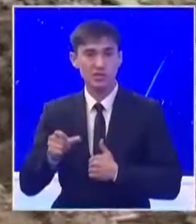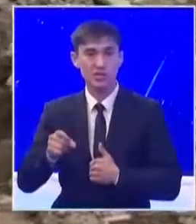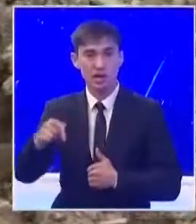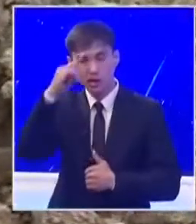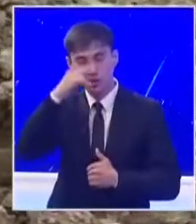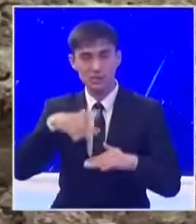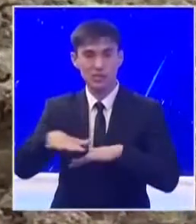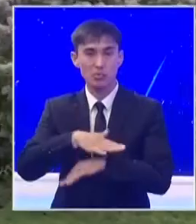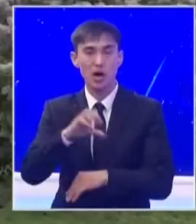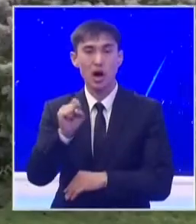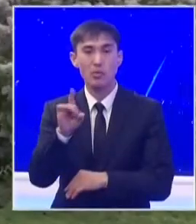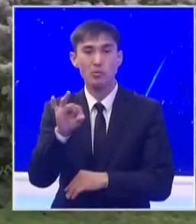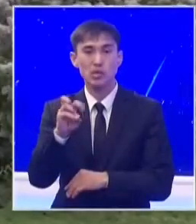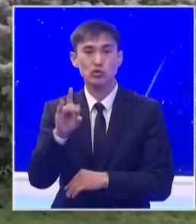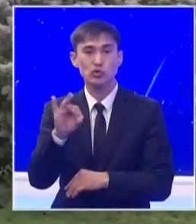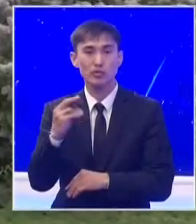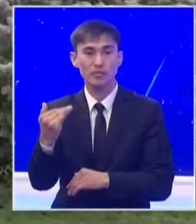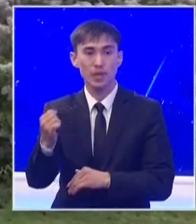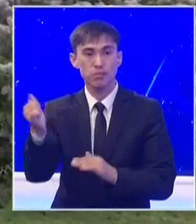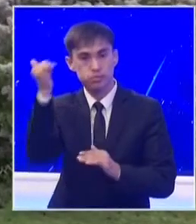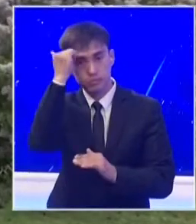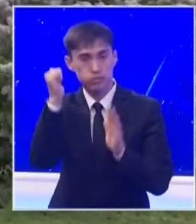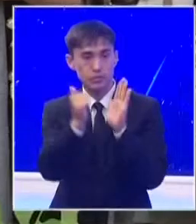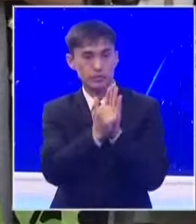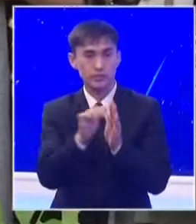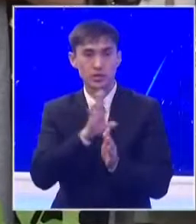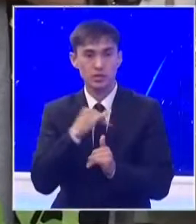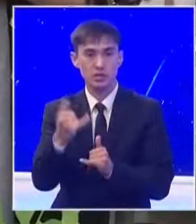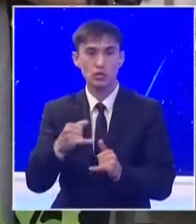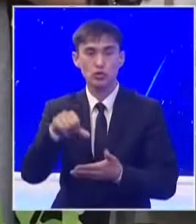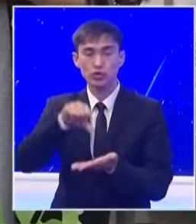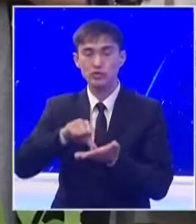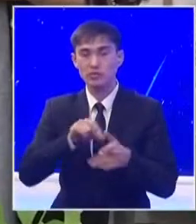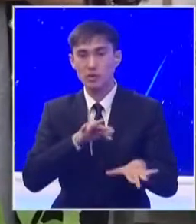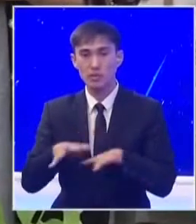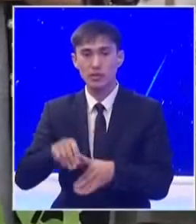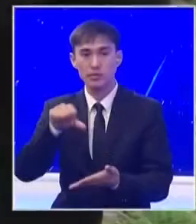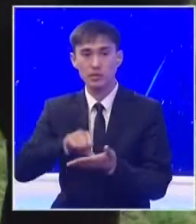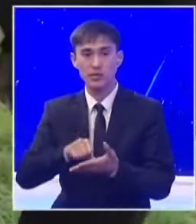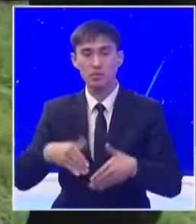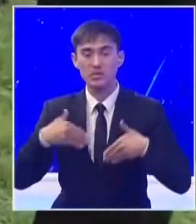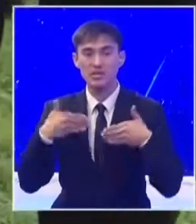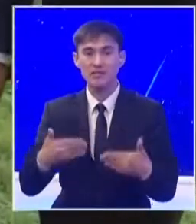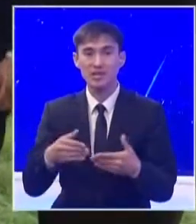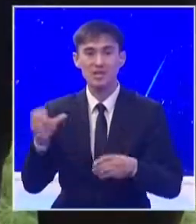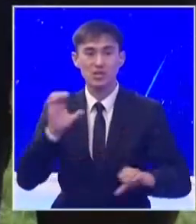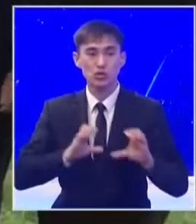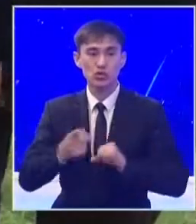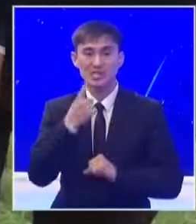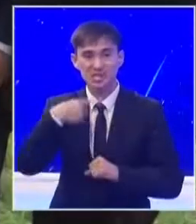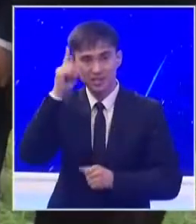байтурсынова на бульваре в его честь установили мемориальную доску участие в торжественном мероприятии приняли представители института языкознания